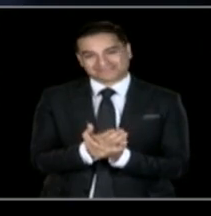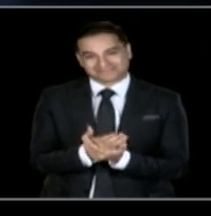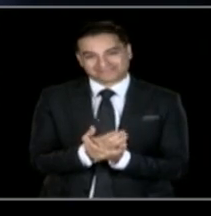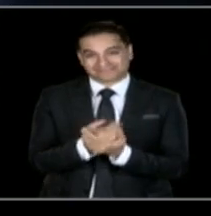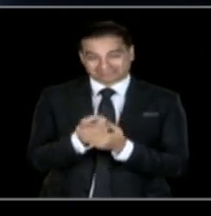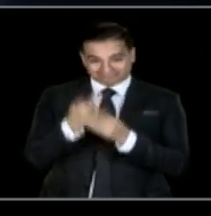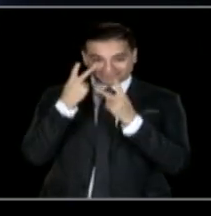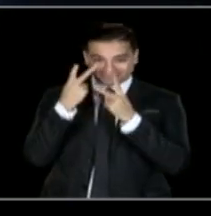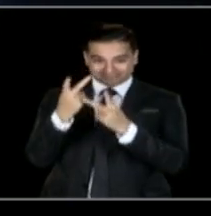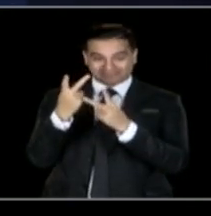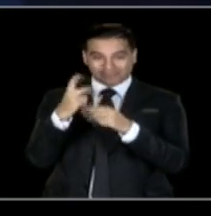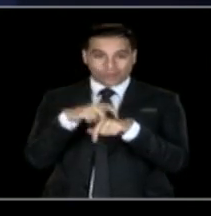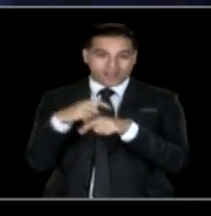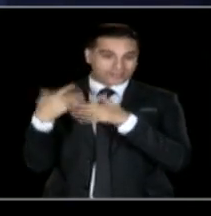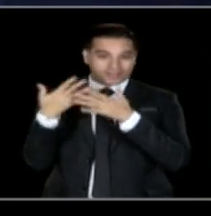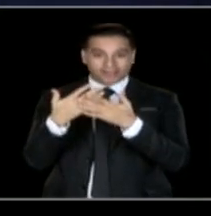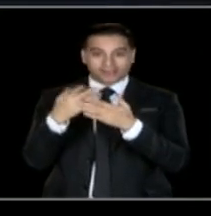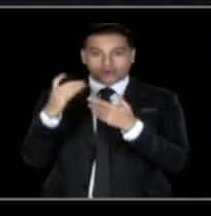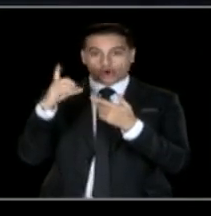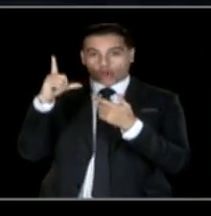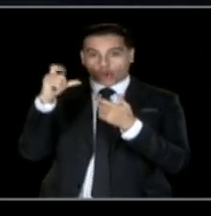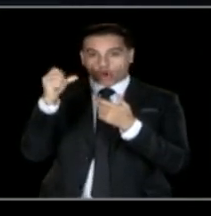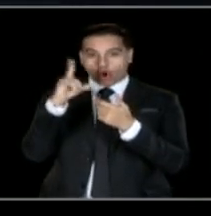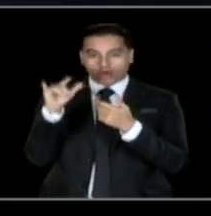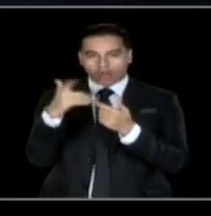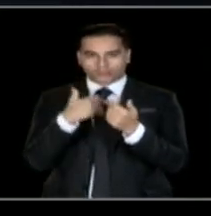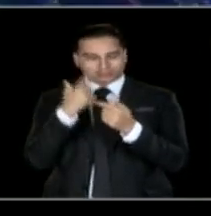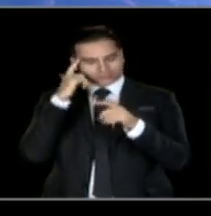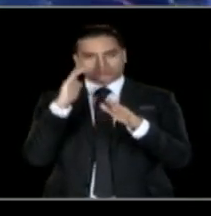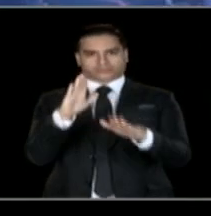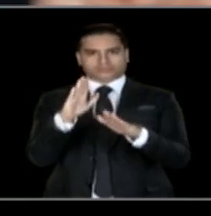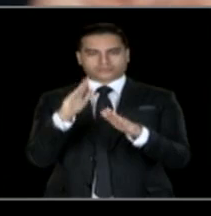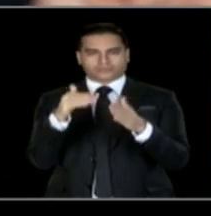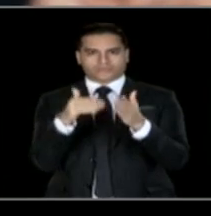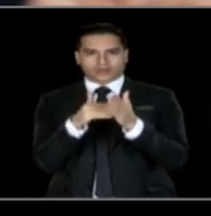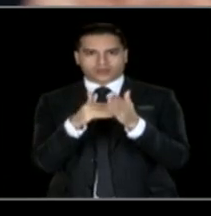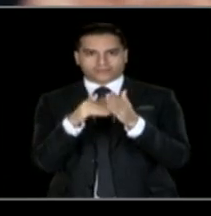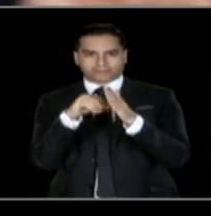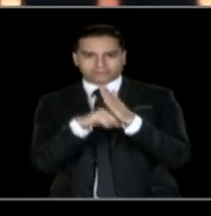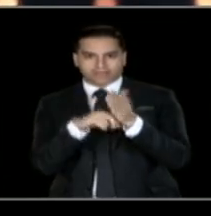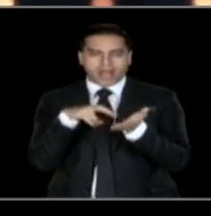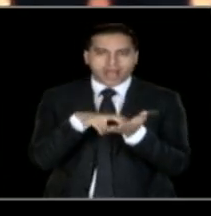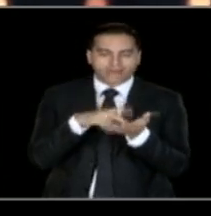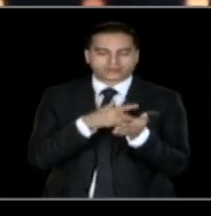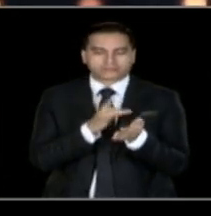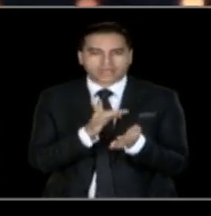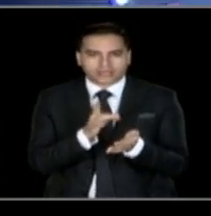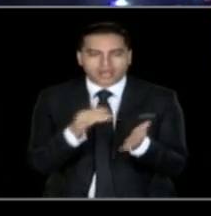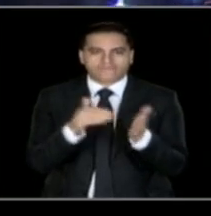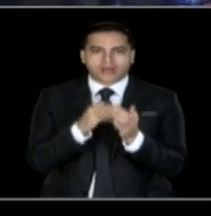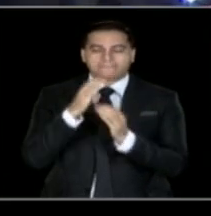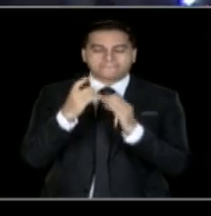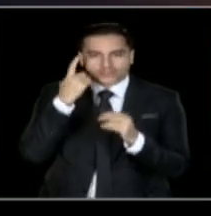مع مرور الوقت جلوري اتخضوا، حسوا ان المباراة بتهرب فابتدوا يخافوا، فابتدوا ما